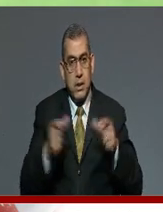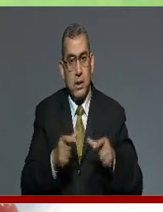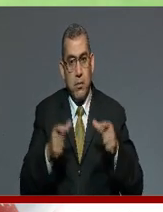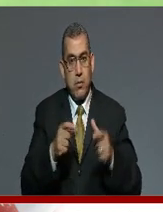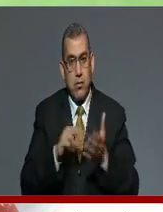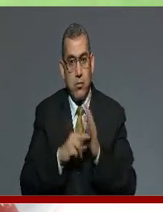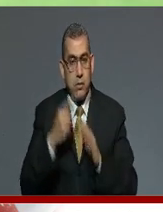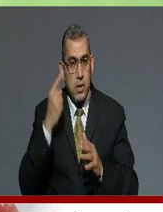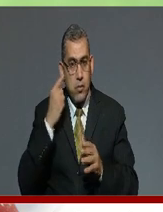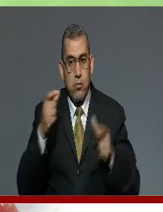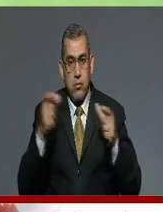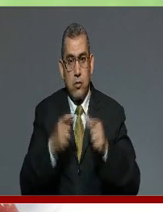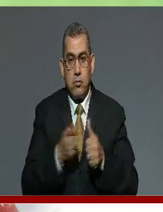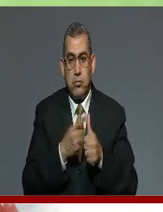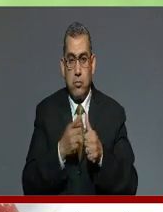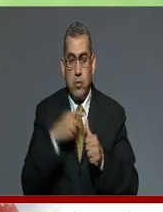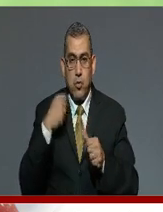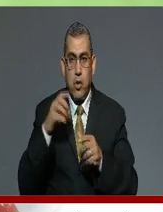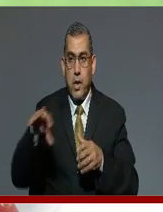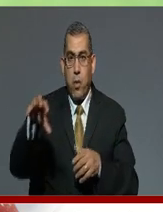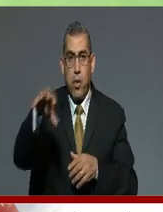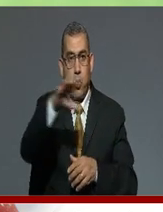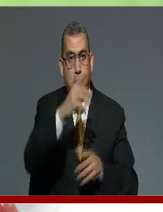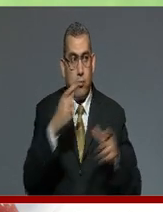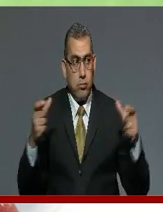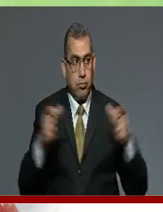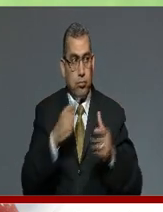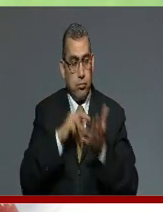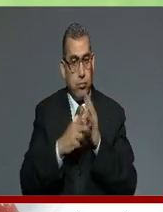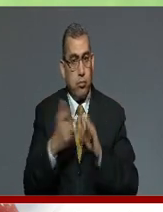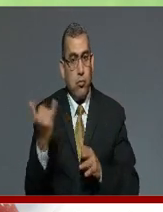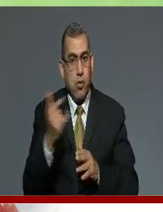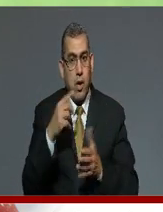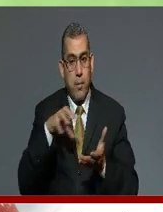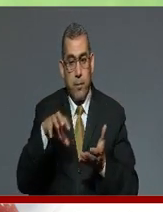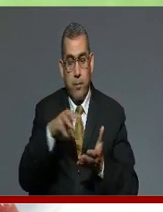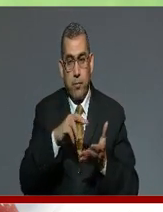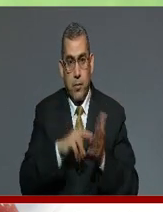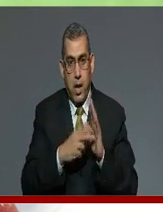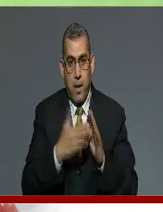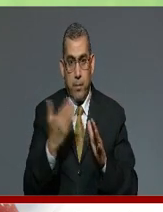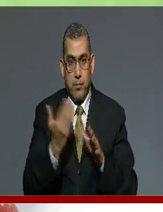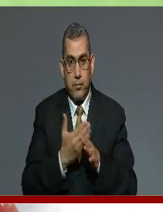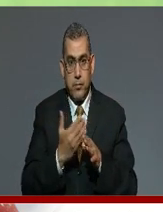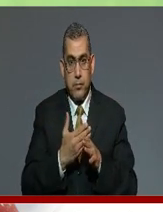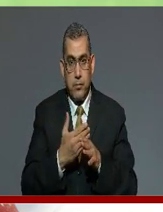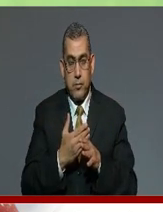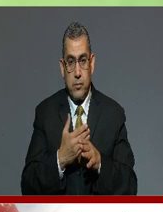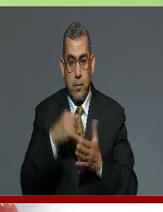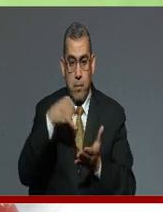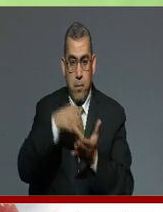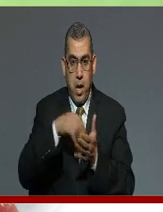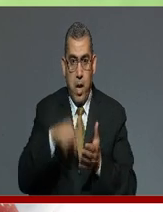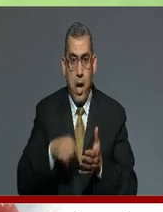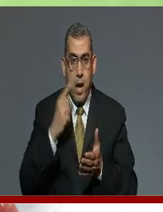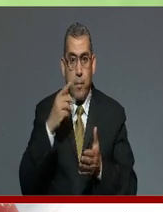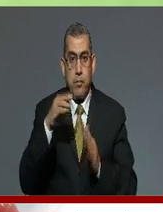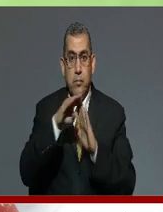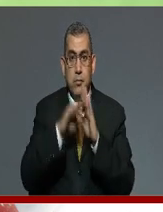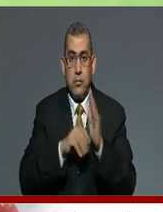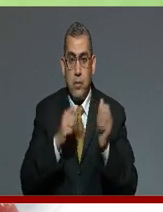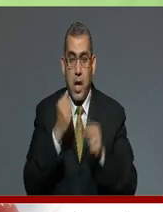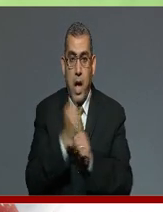الاجتماعات على مستوى الدول اذا هذا على المستوى المقر اما على مستوى